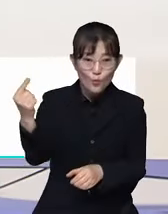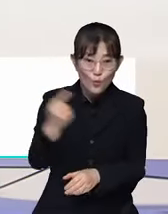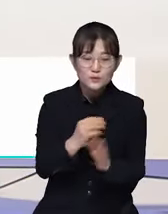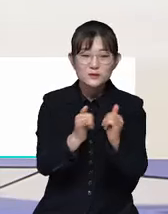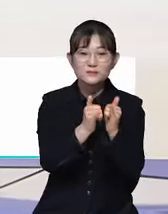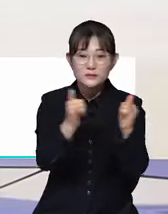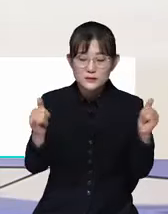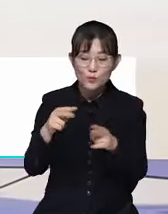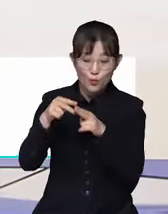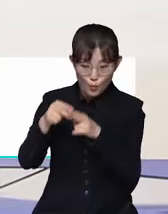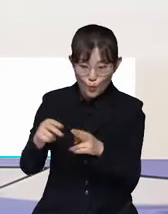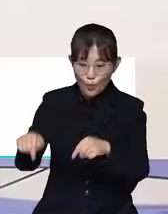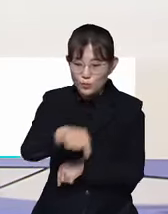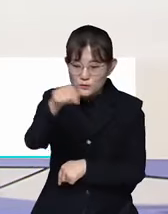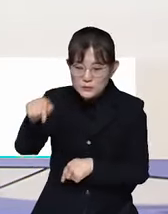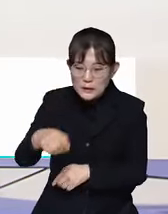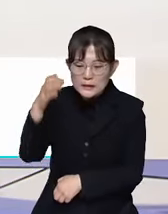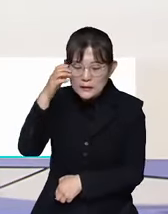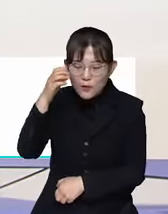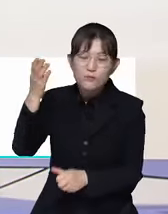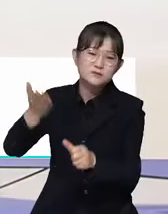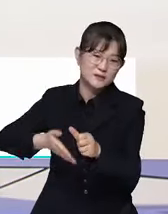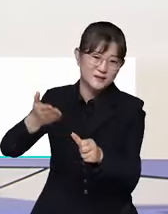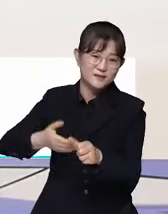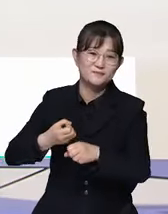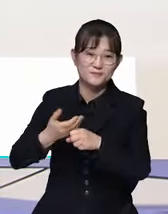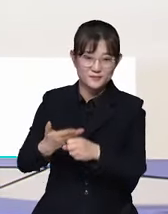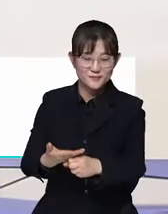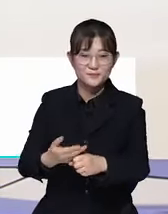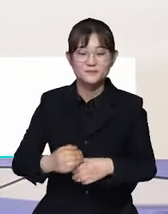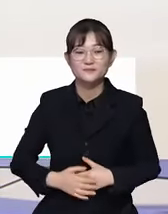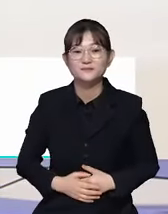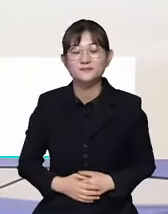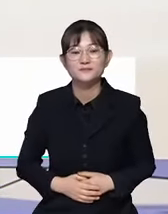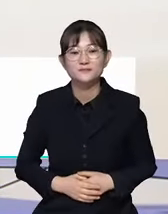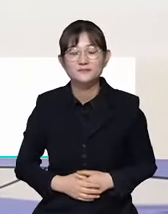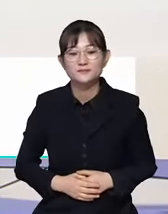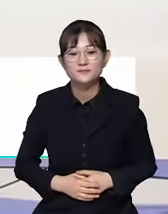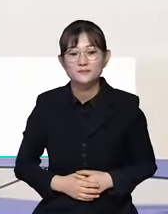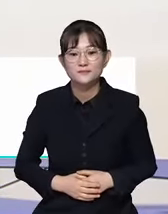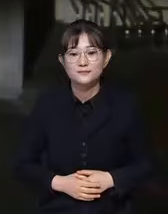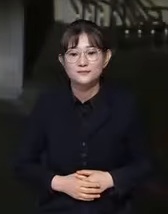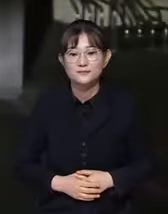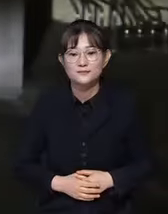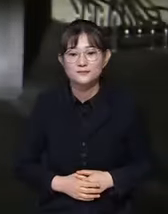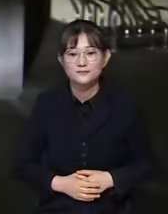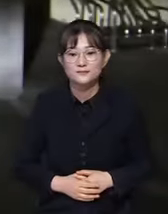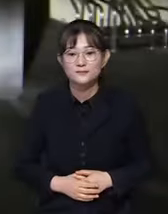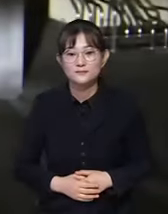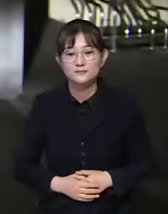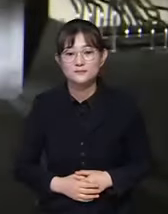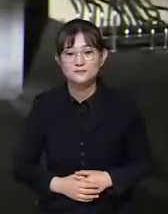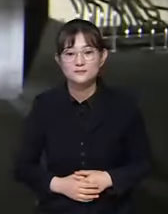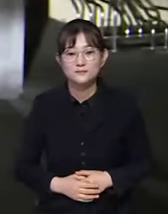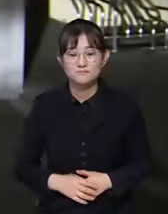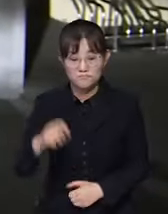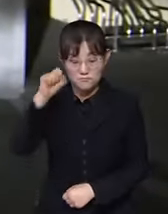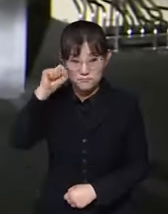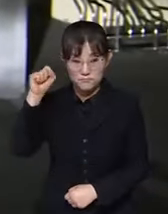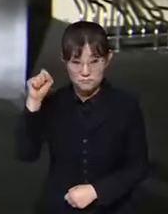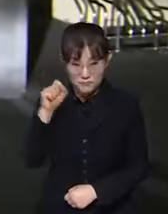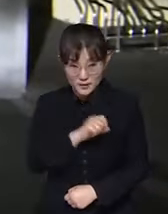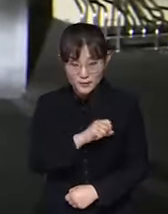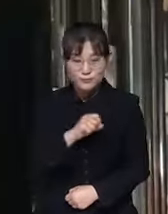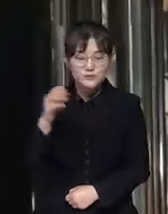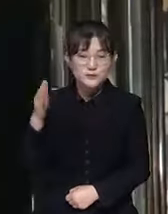후보들에게 기대와 당부를 전했습니다 임경섭 기자의 보도입니다 이른 아침